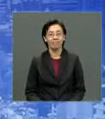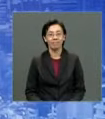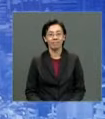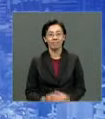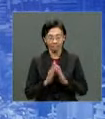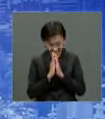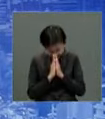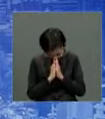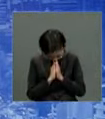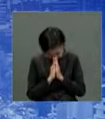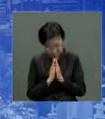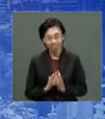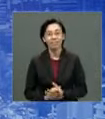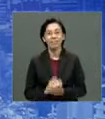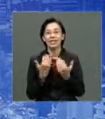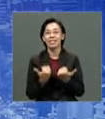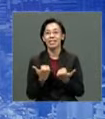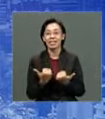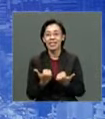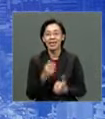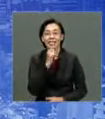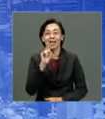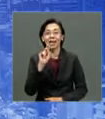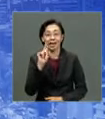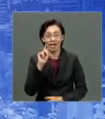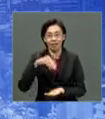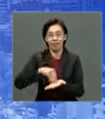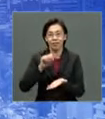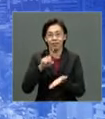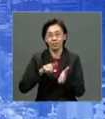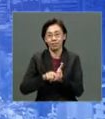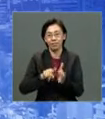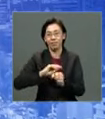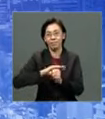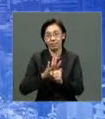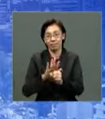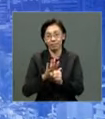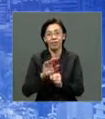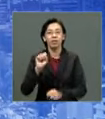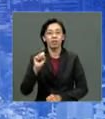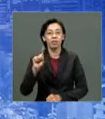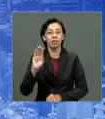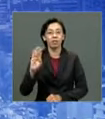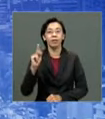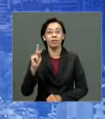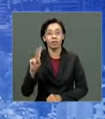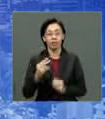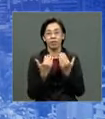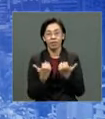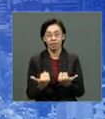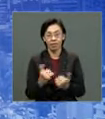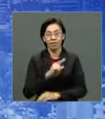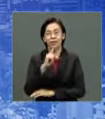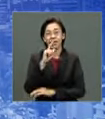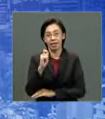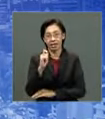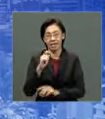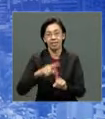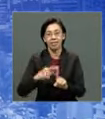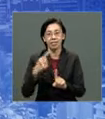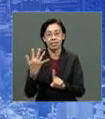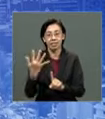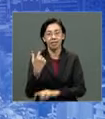สวัสดีครับต้อนรับคุณผู้ชมทุกท่านนะครับเข้าสู่การแถลงข่าวจากศูนย์บริหารสถานการณ์โควิด19หรือสบค.นะครับประจำวันอังคารที่19พฤษภ